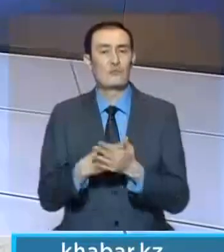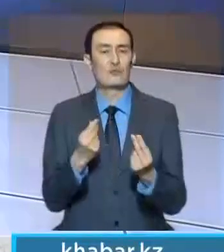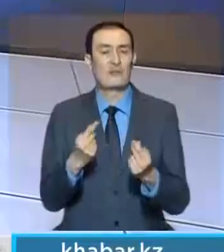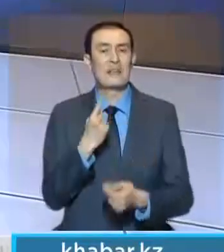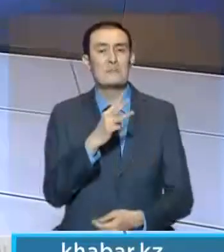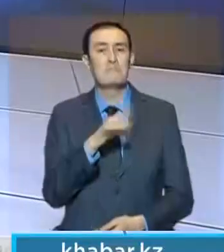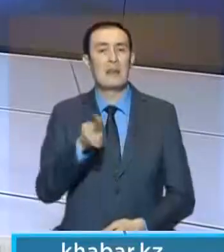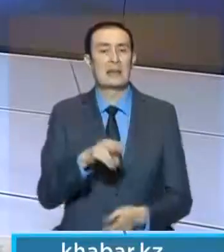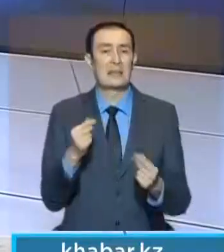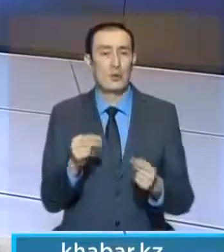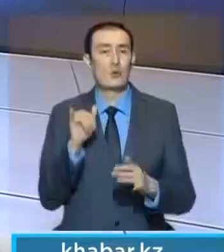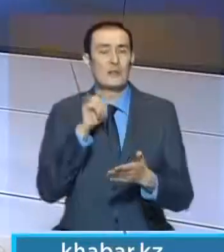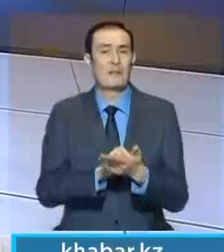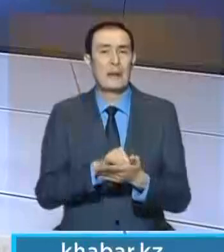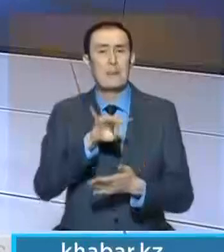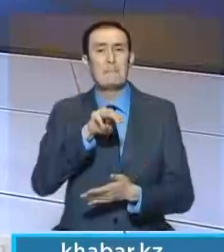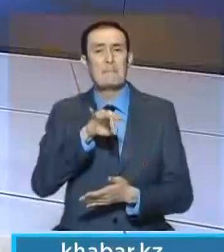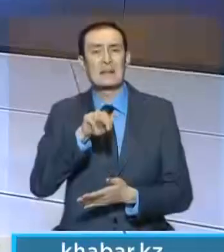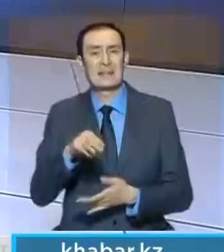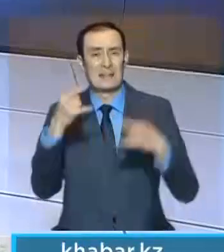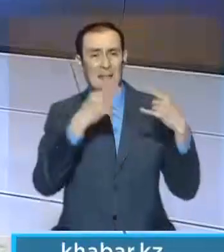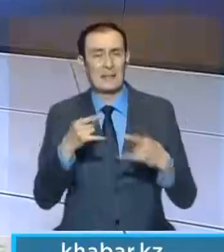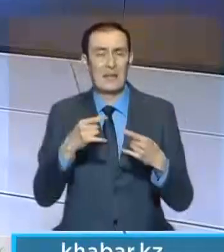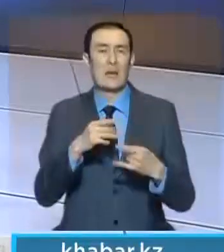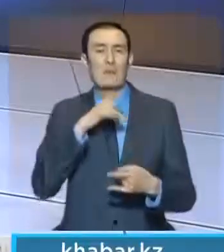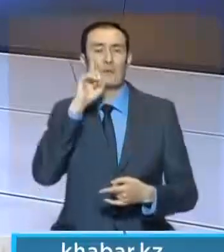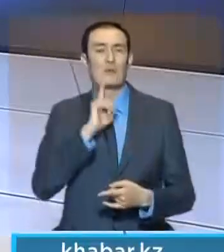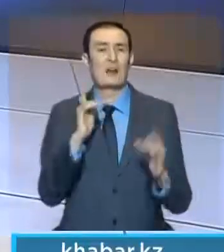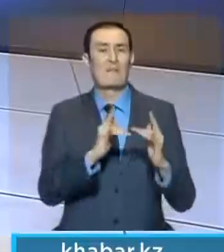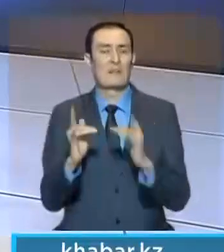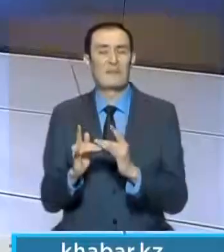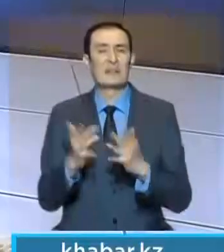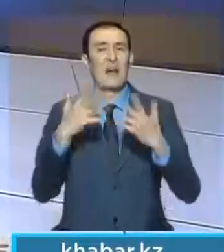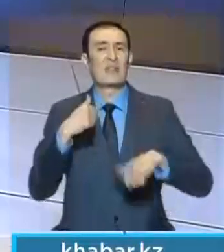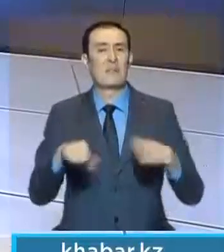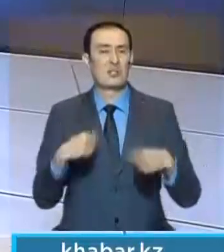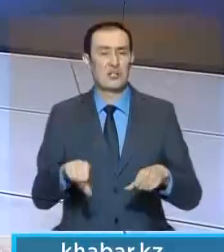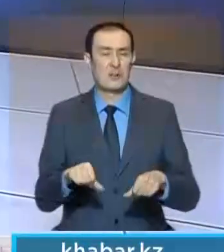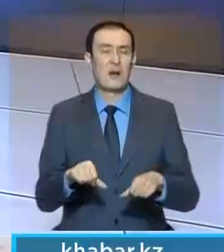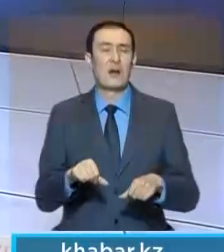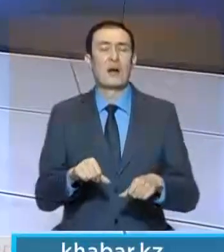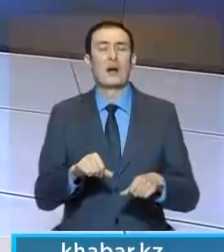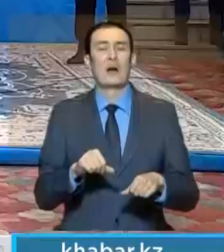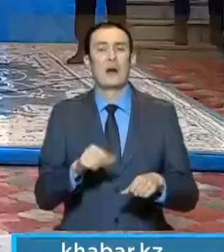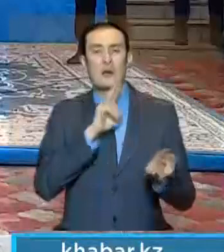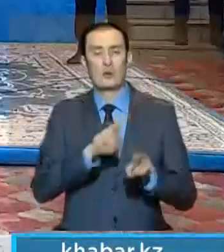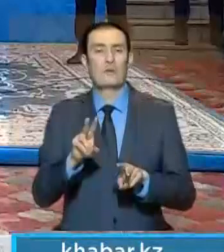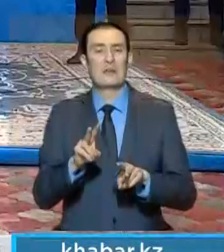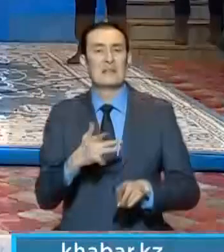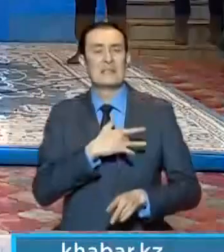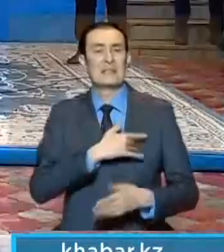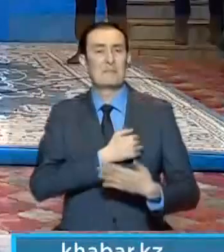в 1 000 000 000 тенге. Здесь установили МРТ, многофункциональные кровати с автоматическим контролем сердцебиения плода и